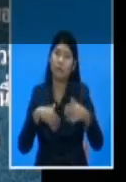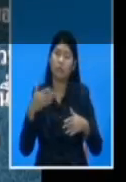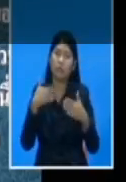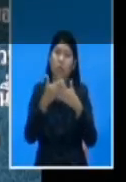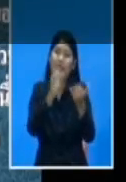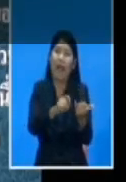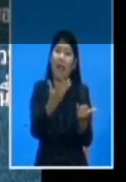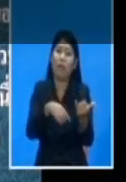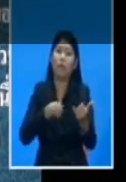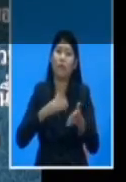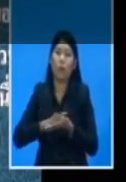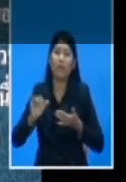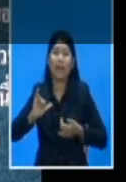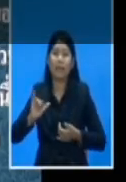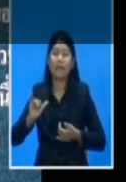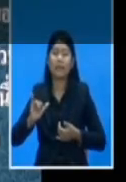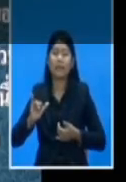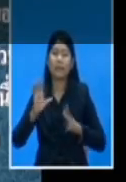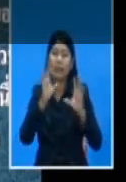จ